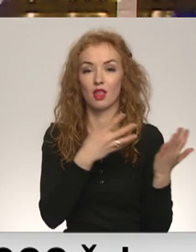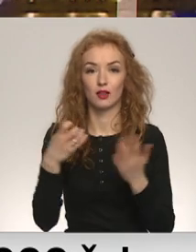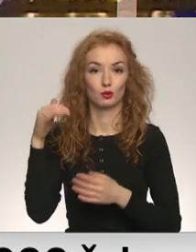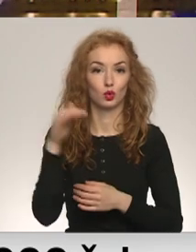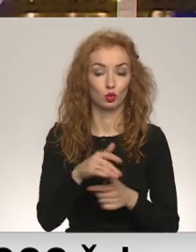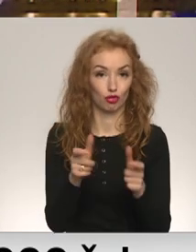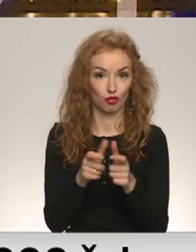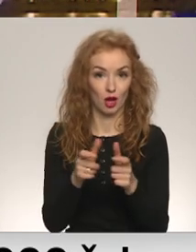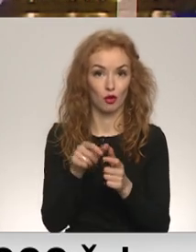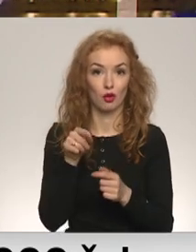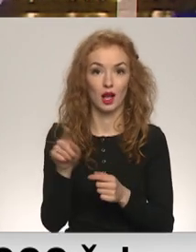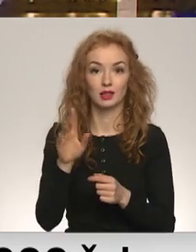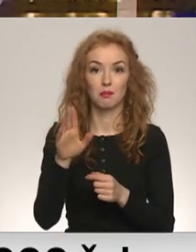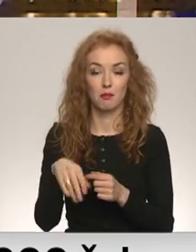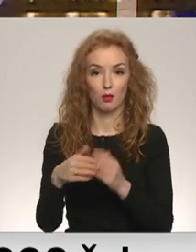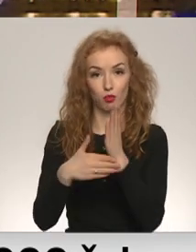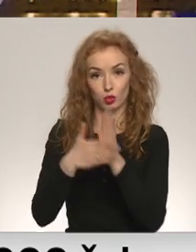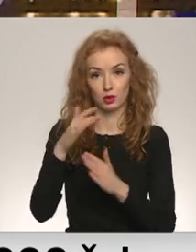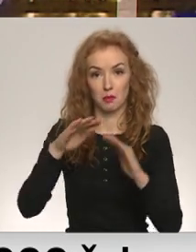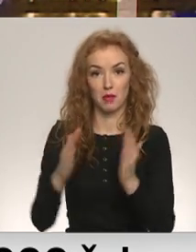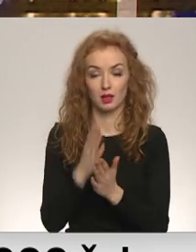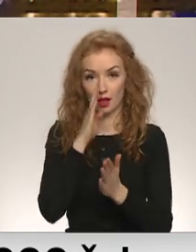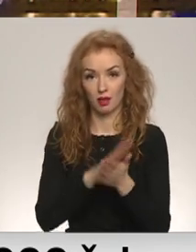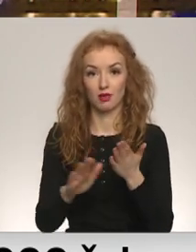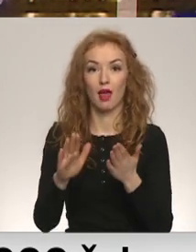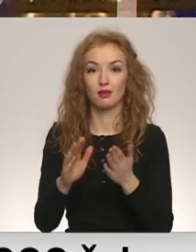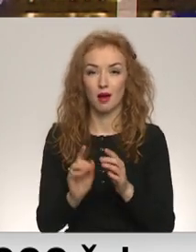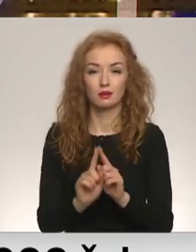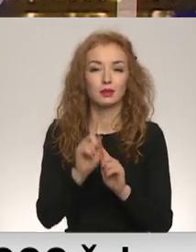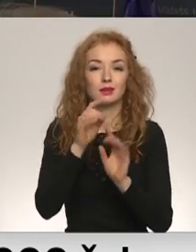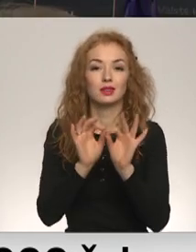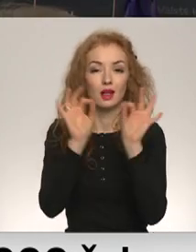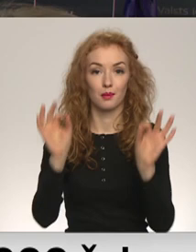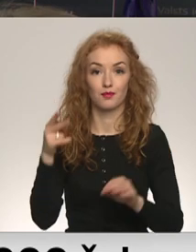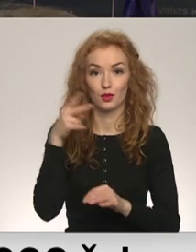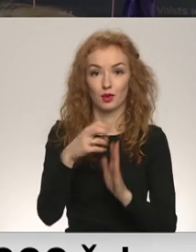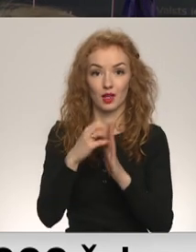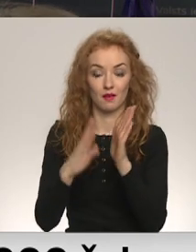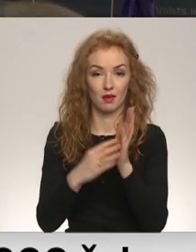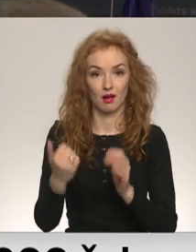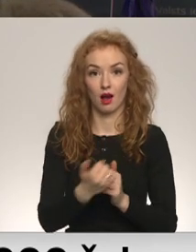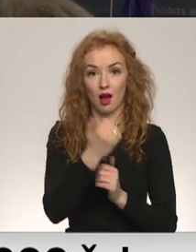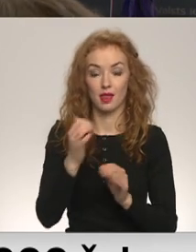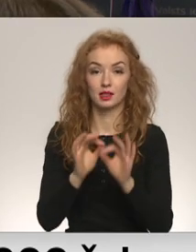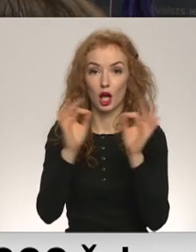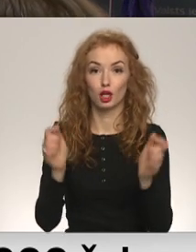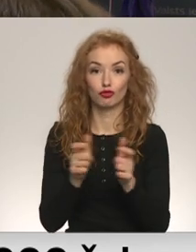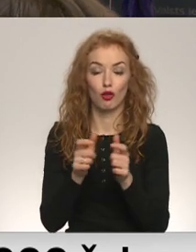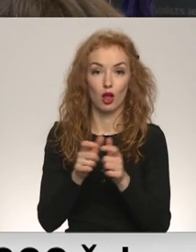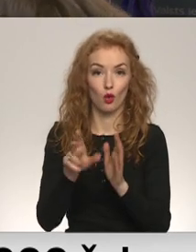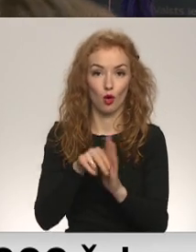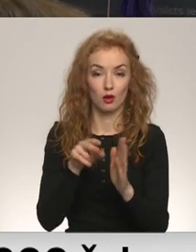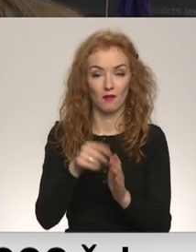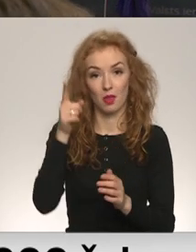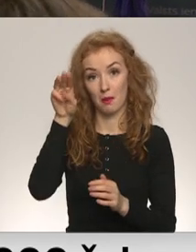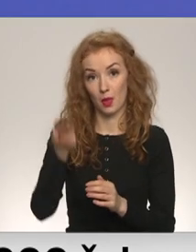tūkstoši čeku, un tas ir par pusi mazāk nekā loterijas darbības sākumā. 2019. Gadā sākoties čeku loterijai vidēji